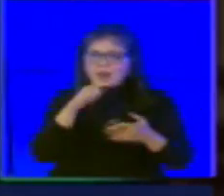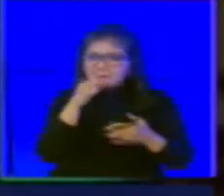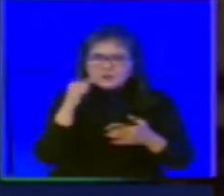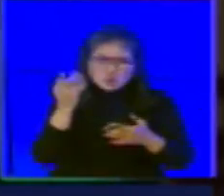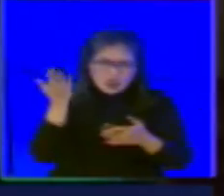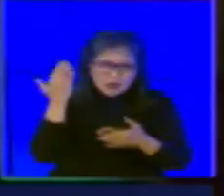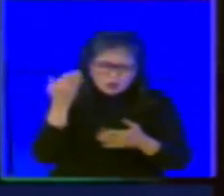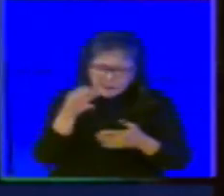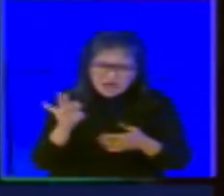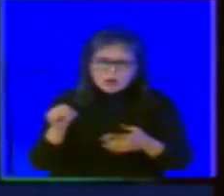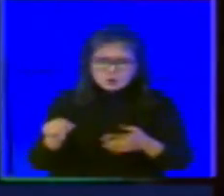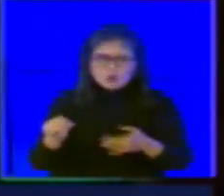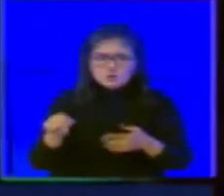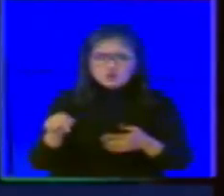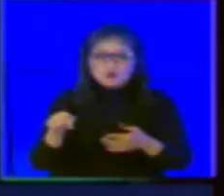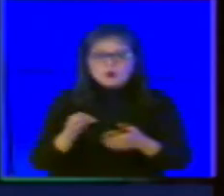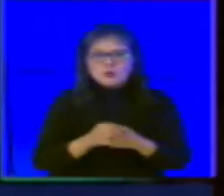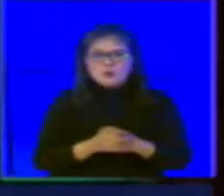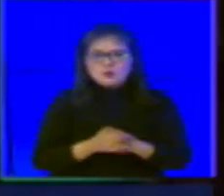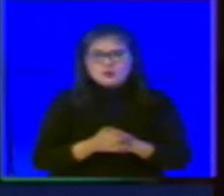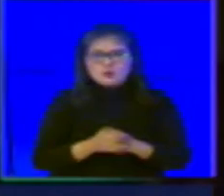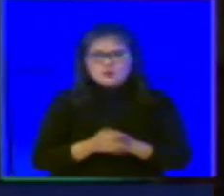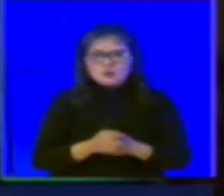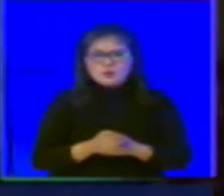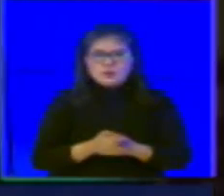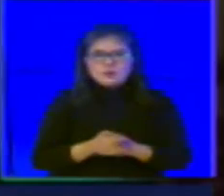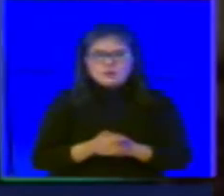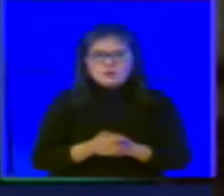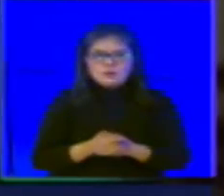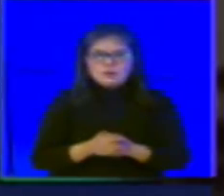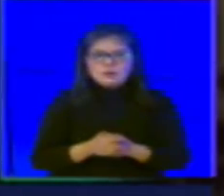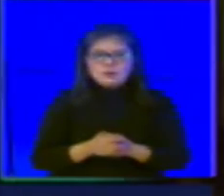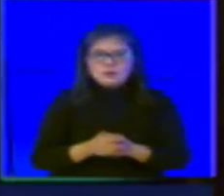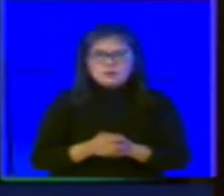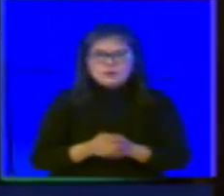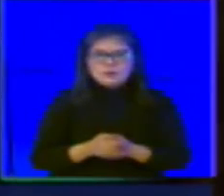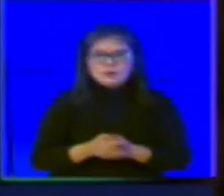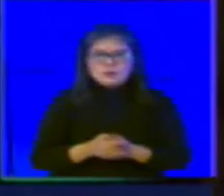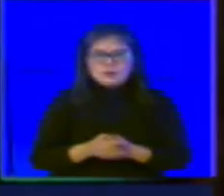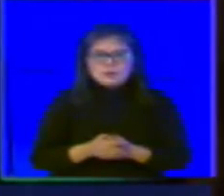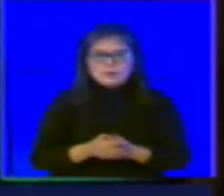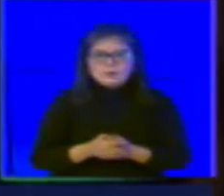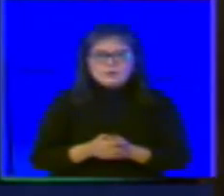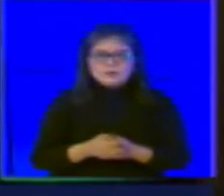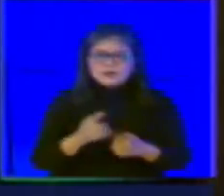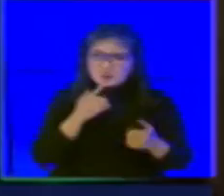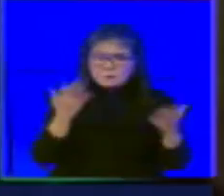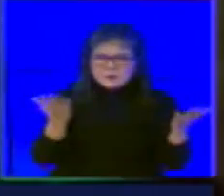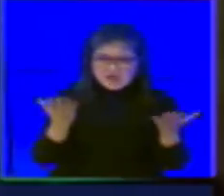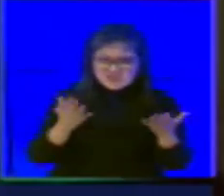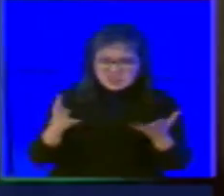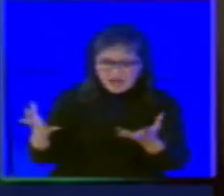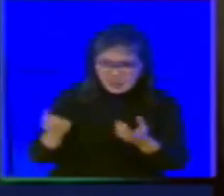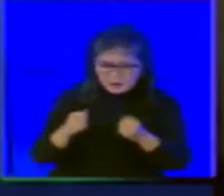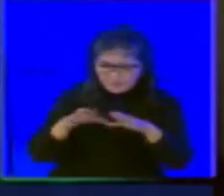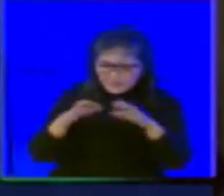barang semua untuk kau perjualkan pada masyarakat. Ambil di mana? Iya, Pak. Ambil di mana? Banyak